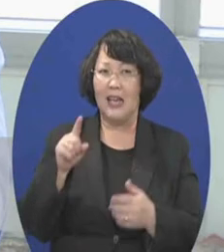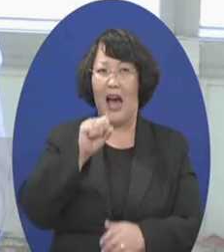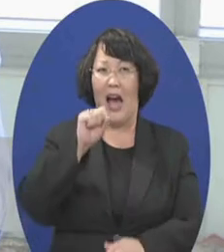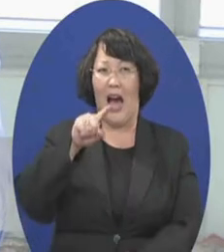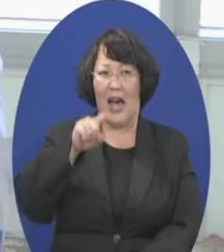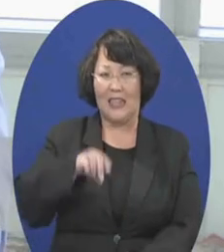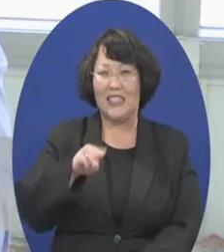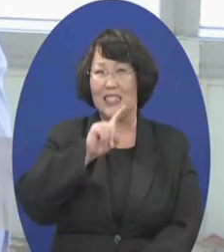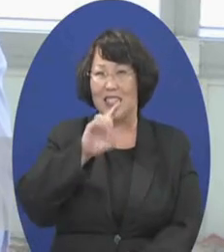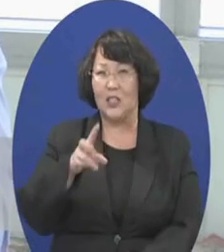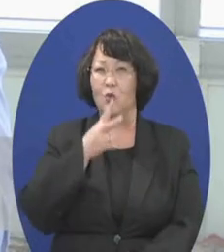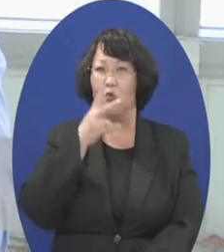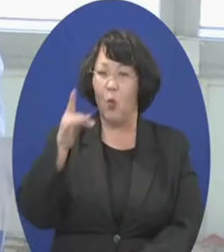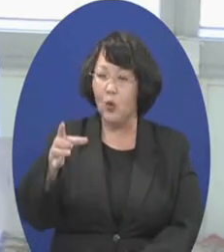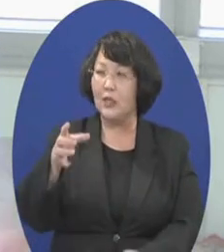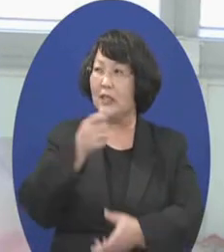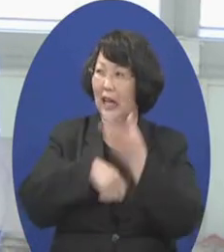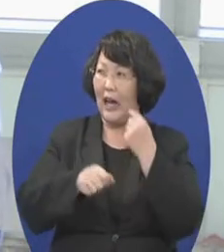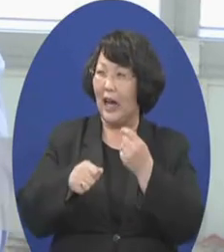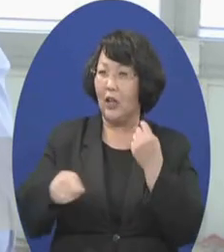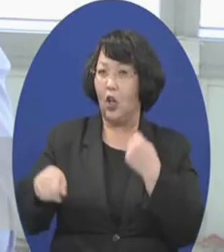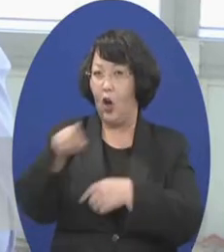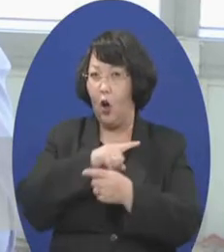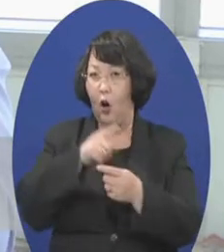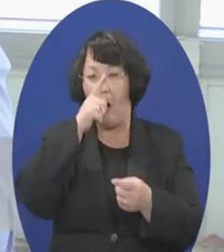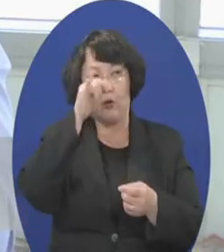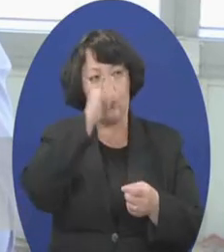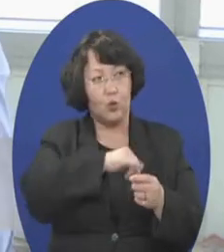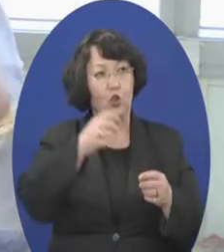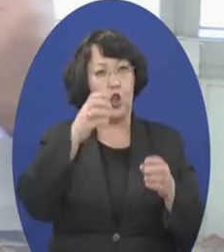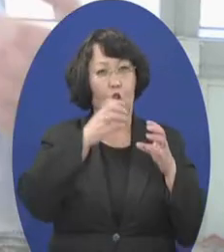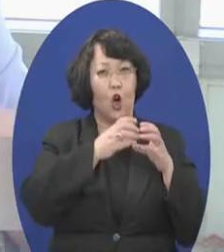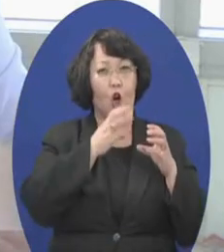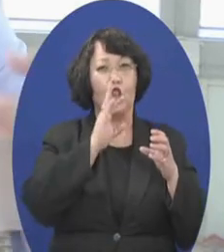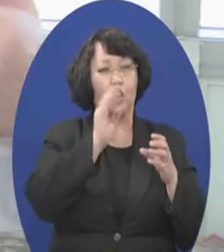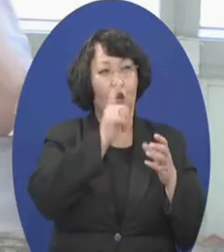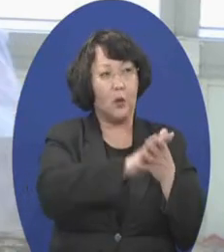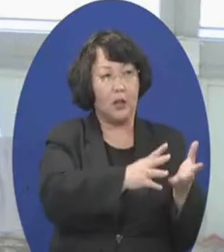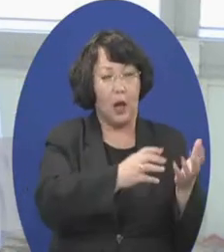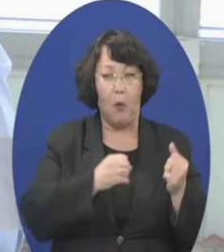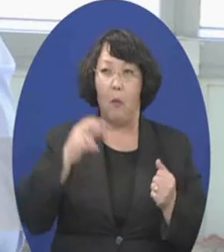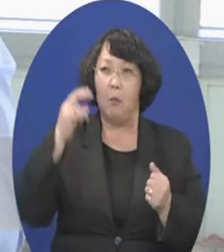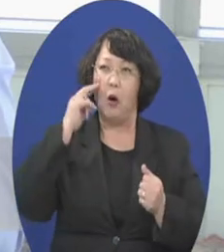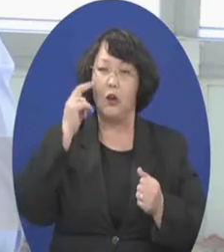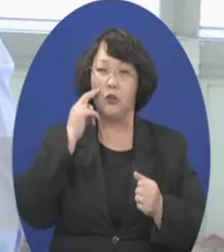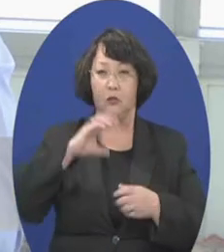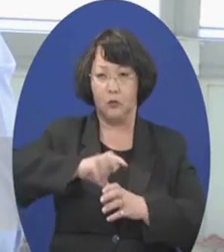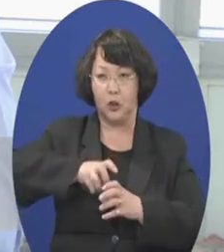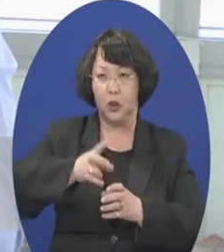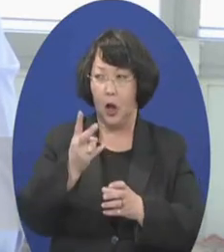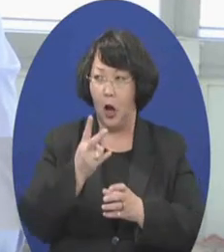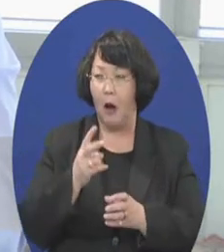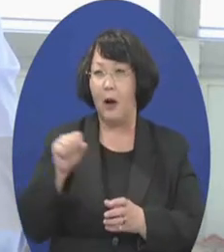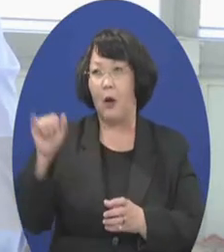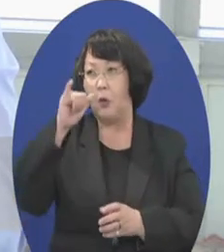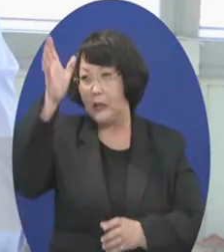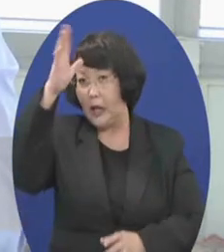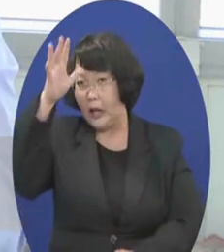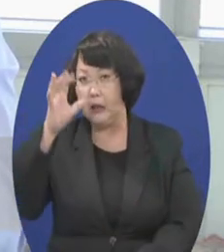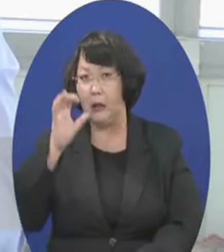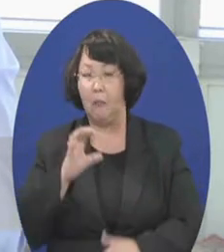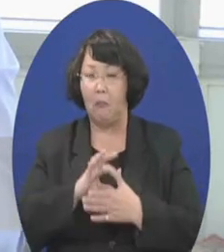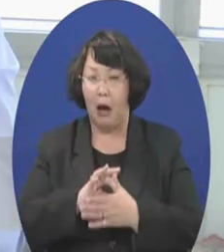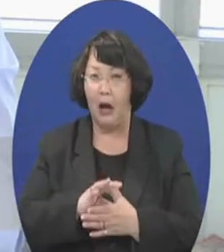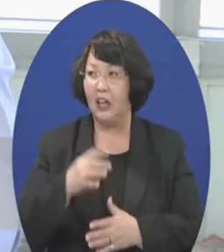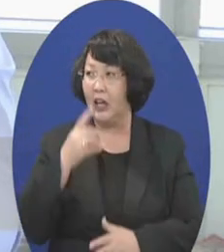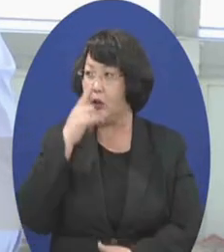олсон мөнгөөрөө хятадаас нарийн ногоо худалдаж аваад, Оросоос өндөг худалдаж аваад, одоо Польшоос даршилсан ногоо тийм ээ, Америкаас дахианы мах гэдэг